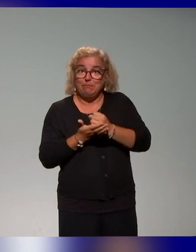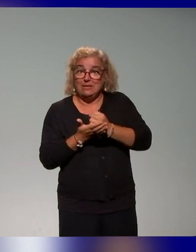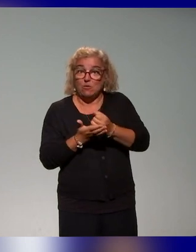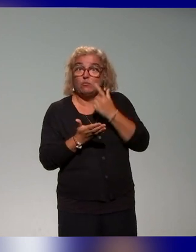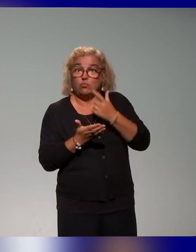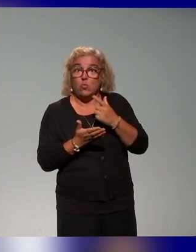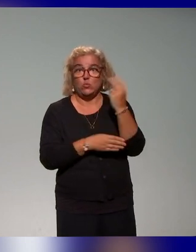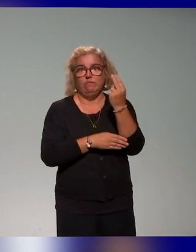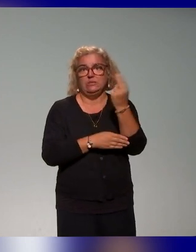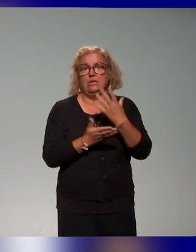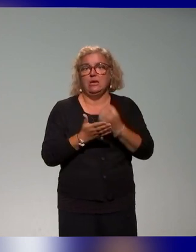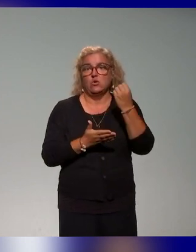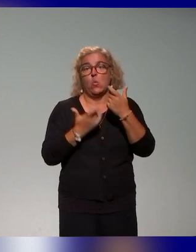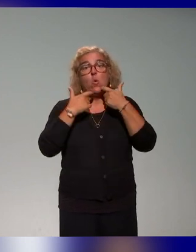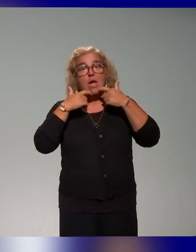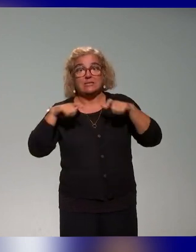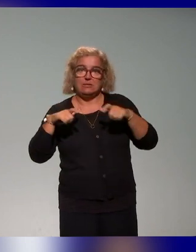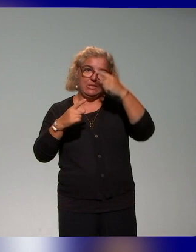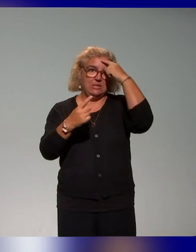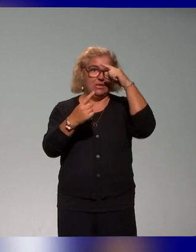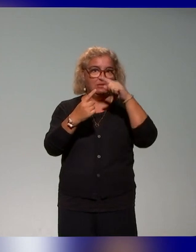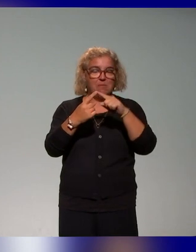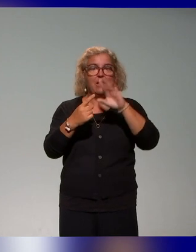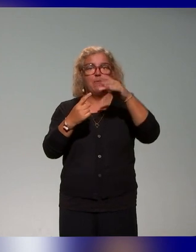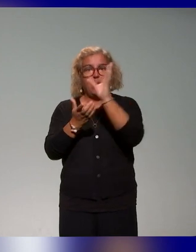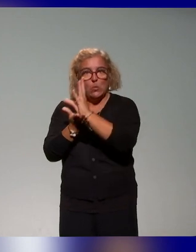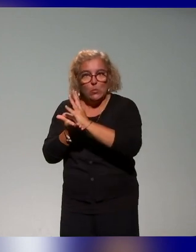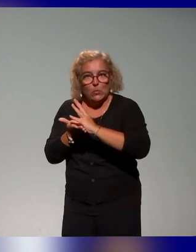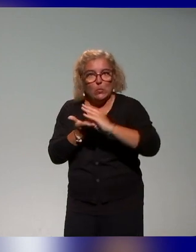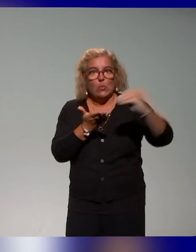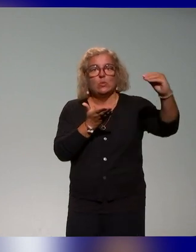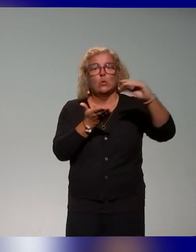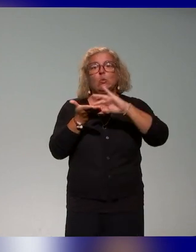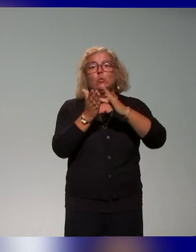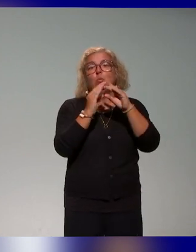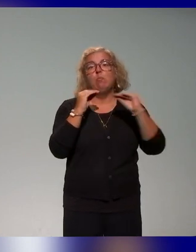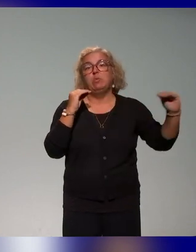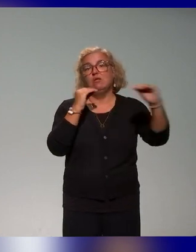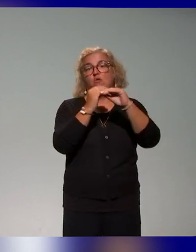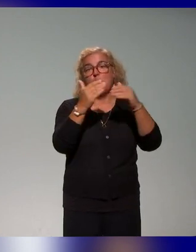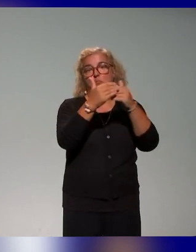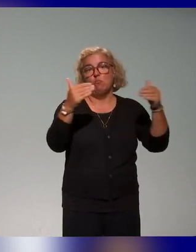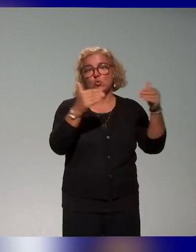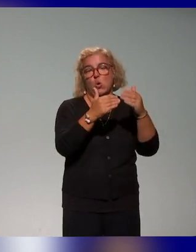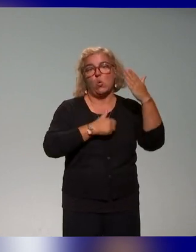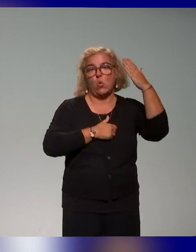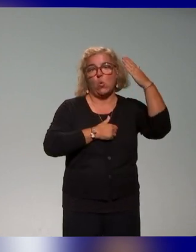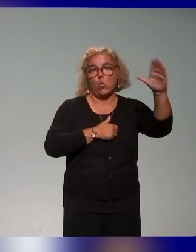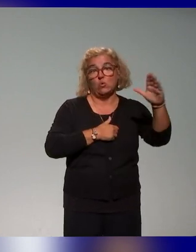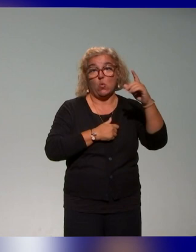d'accessibilité, qui sera ensuite calqué sur l'ensemble des plateformes Moodle pour avoir un